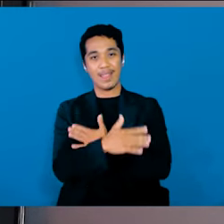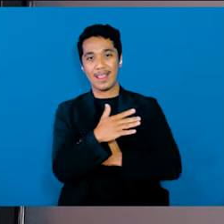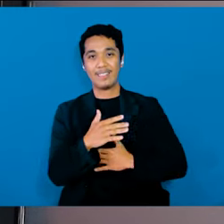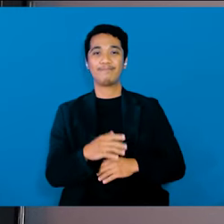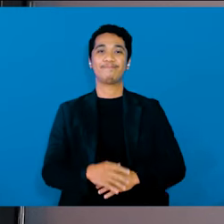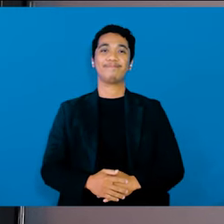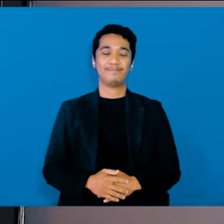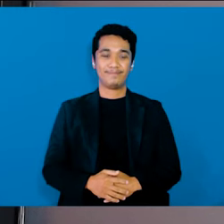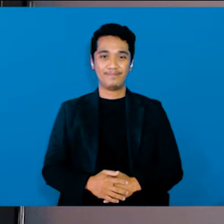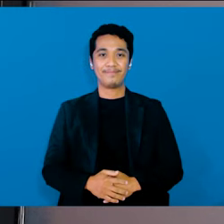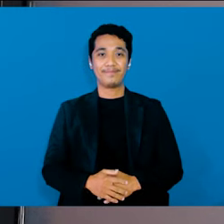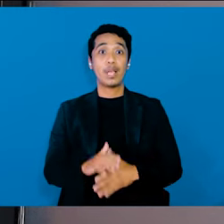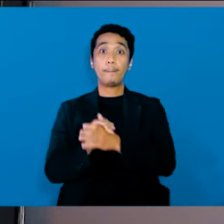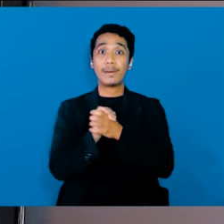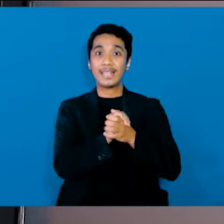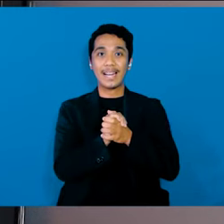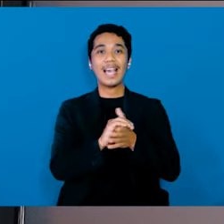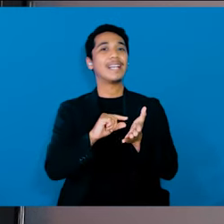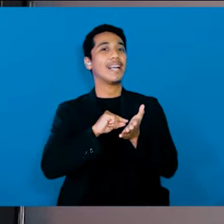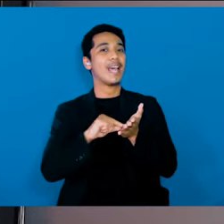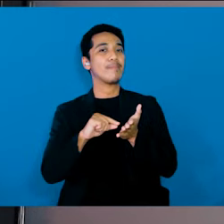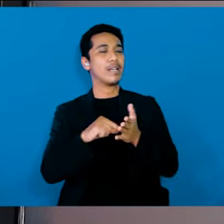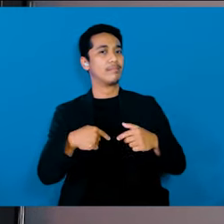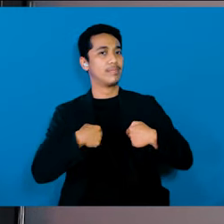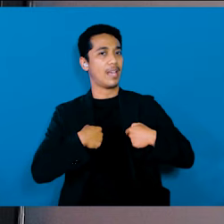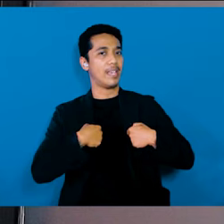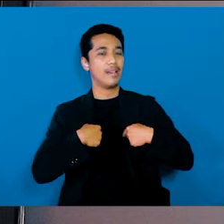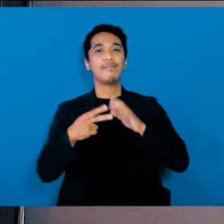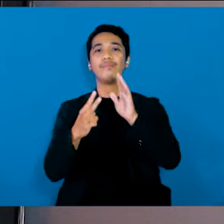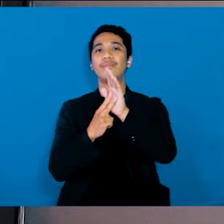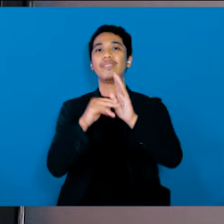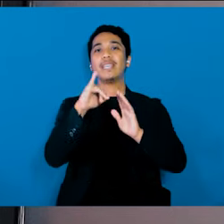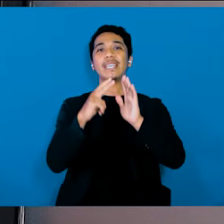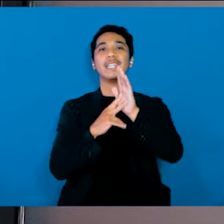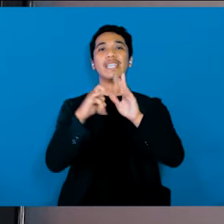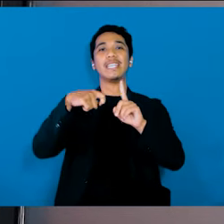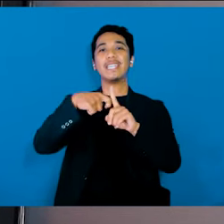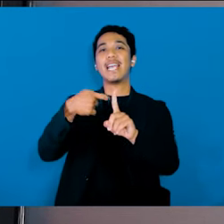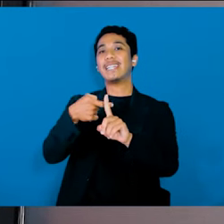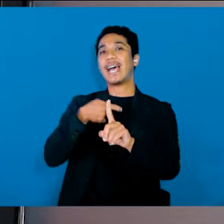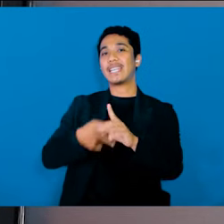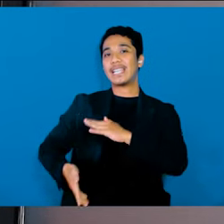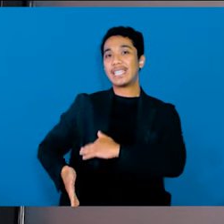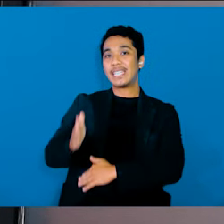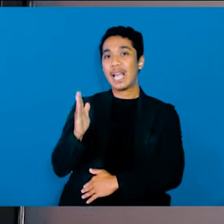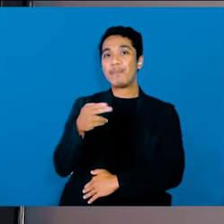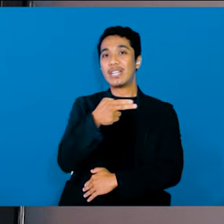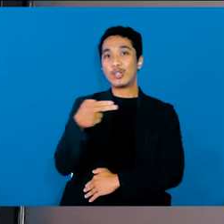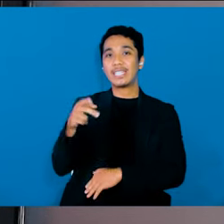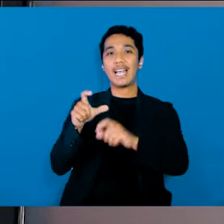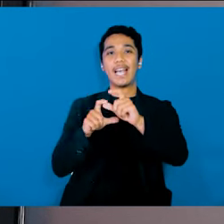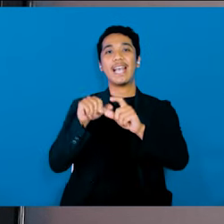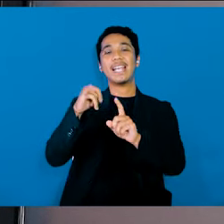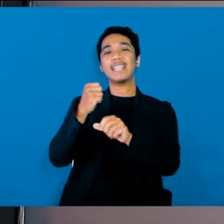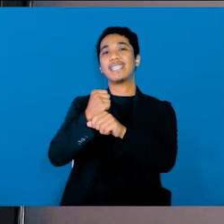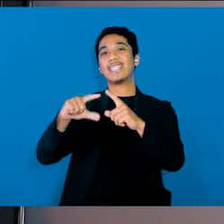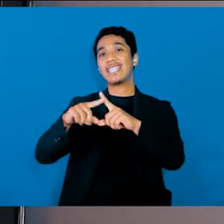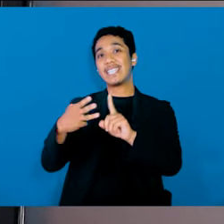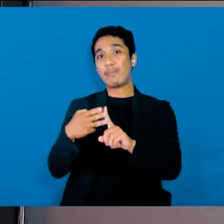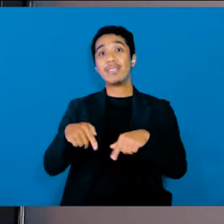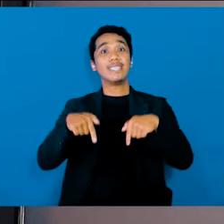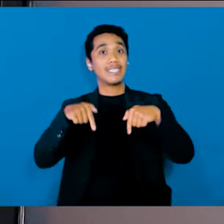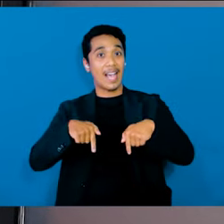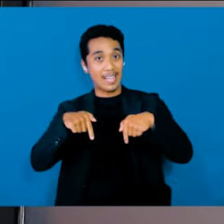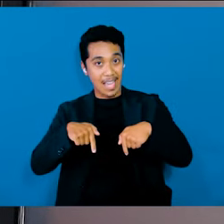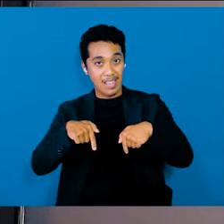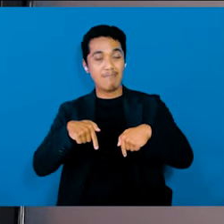difabel. Perkenalkan, saya Nini Heca dari Sigap Indonesia yang kali